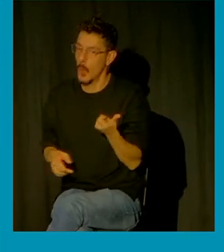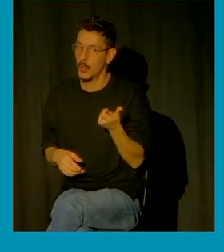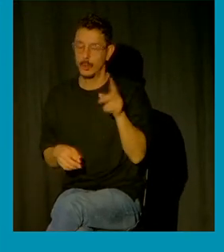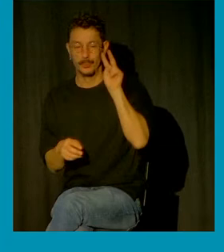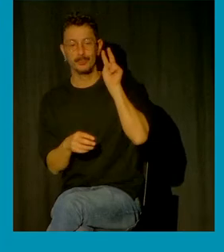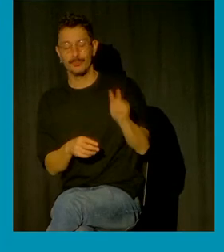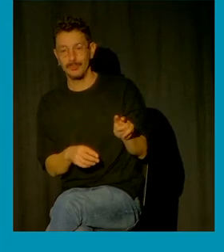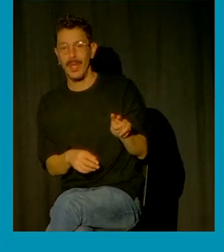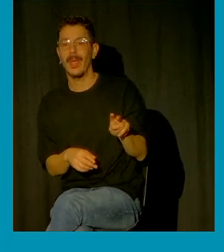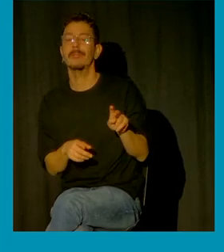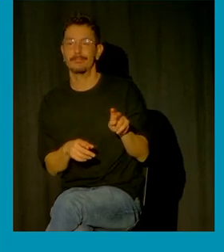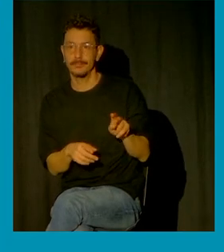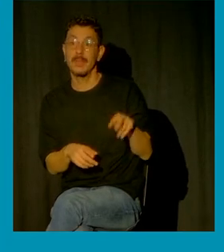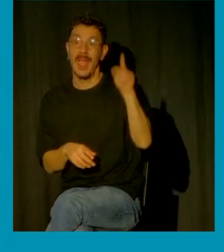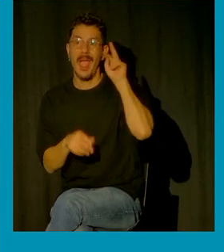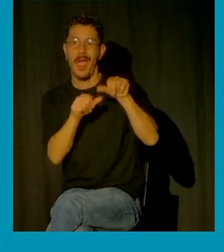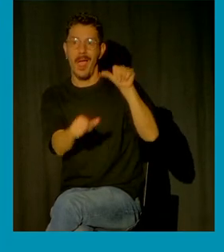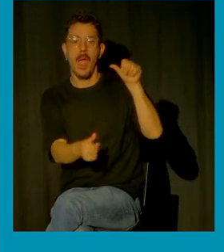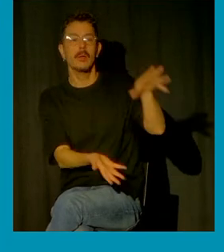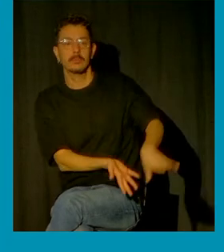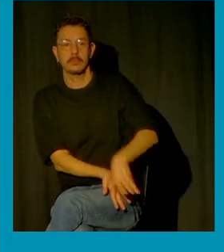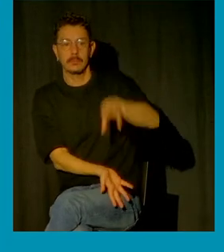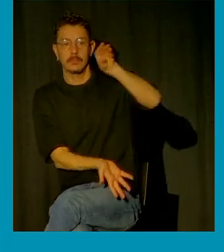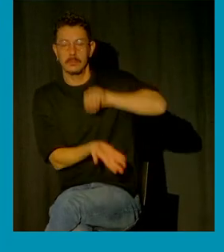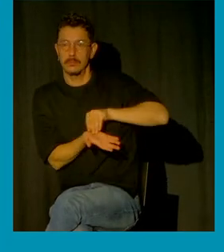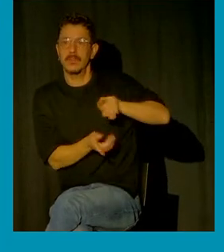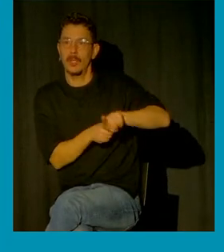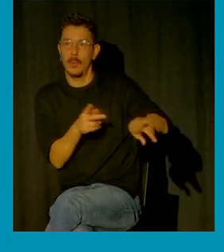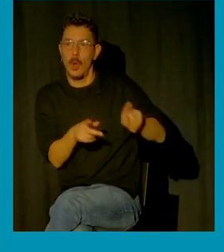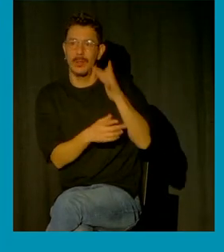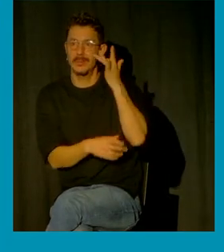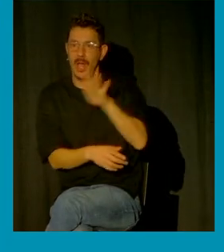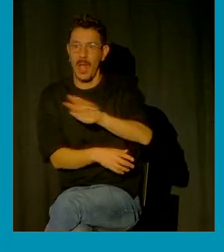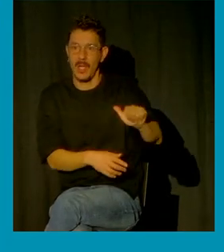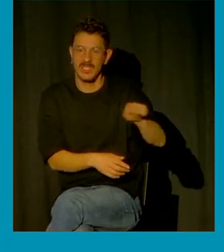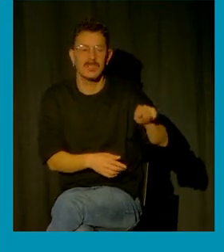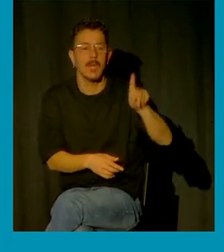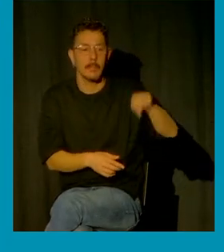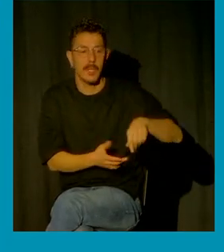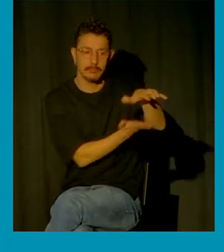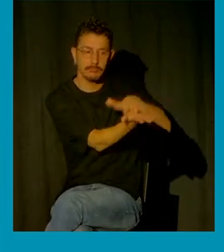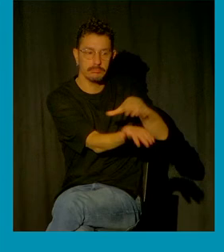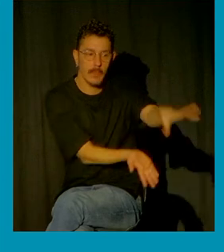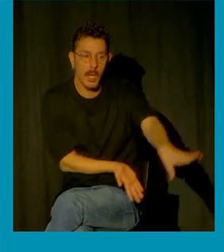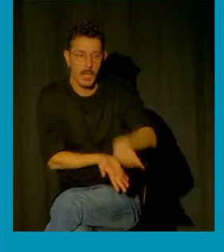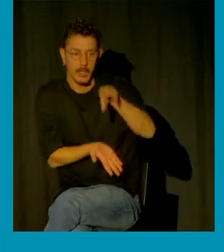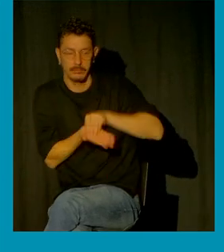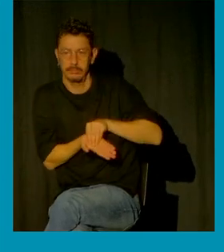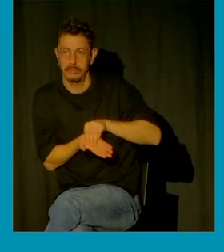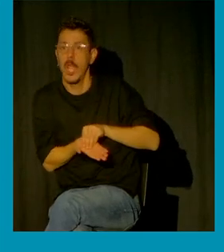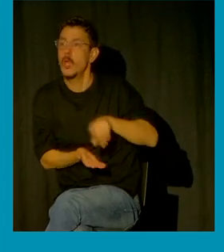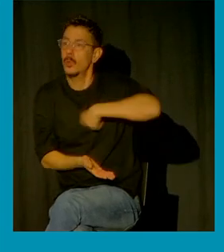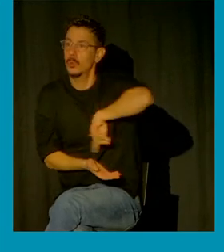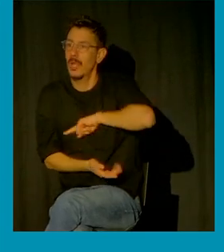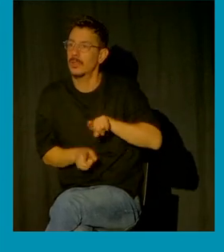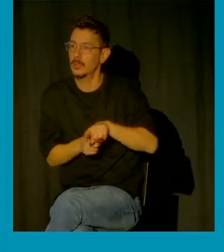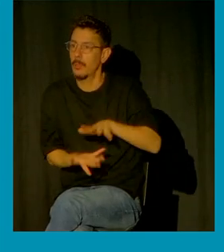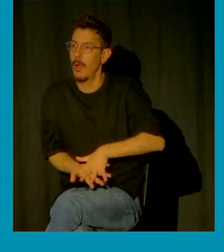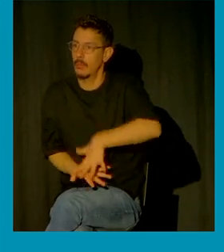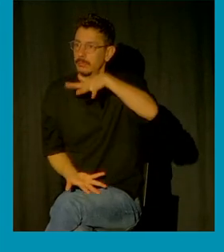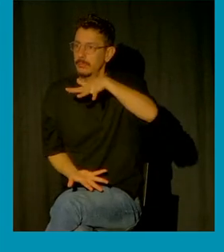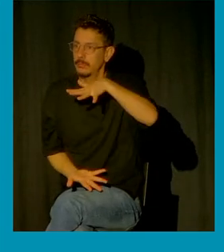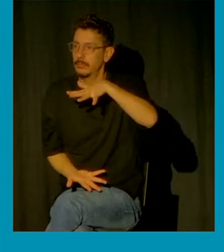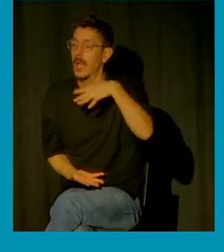diagnoses totes aquelles indicacions que el grup de treball per a l'elaboratge de les violències